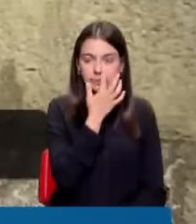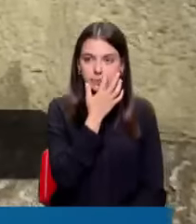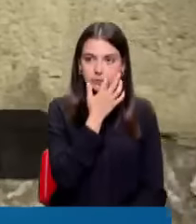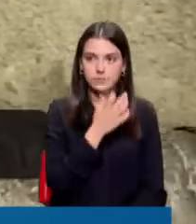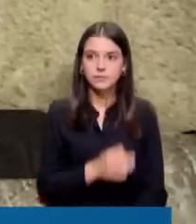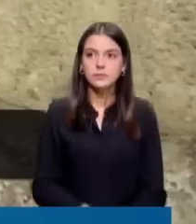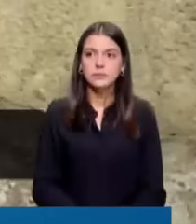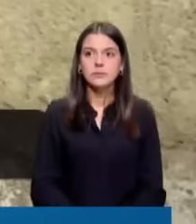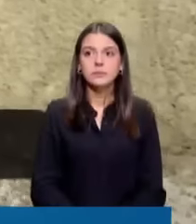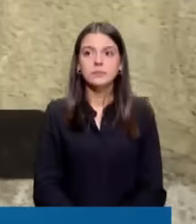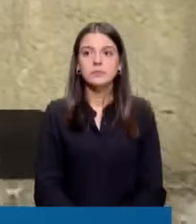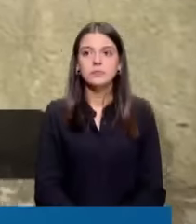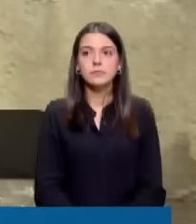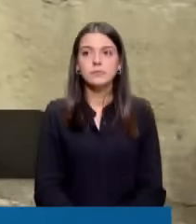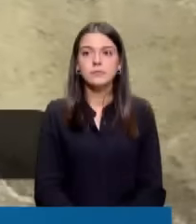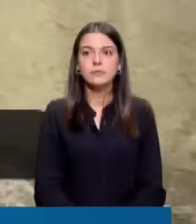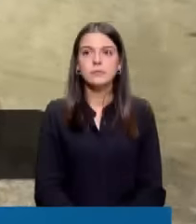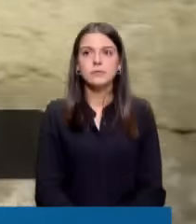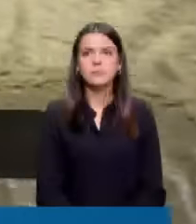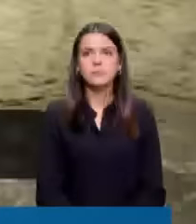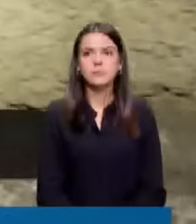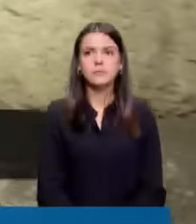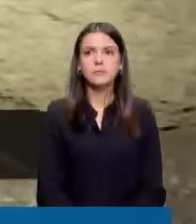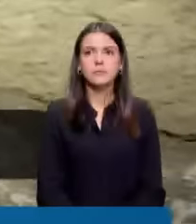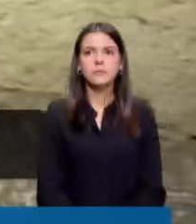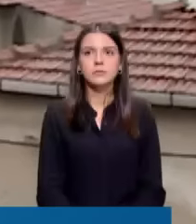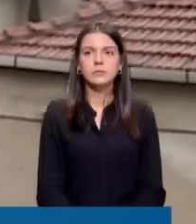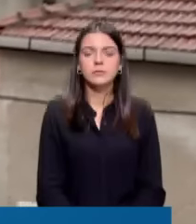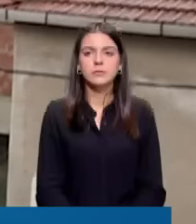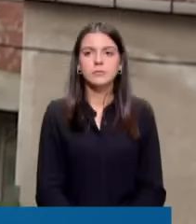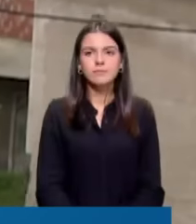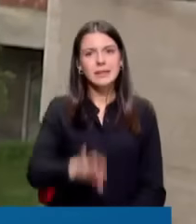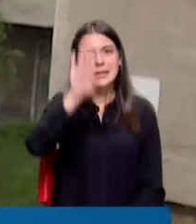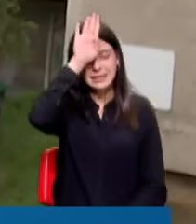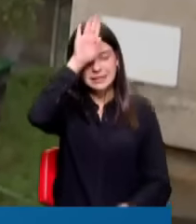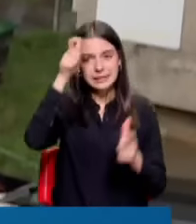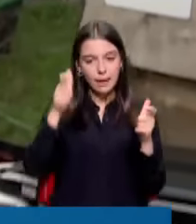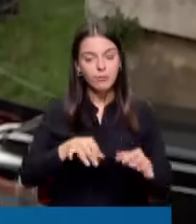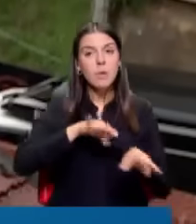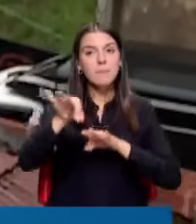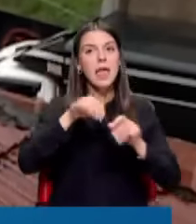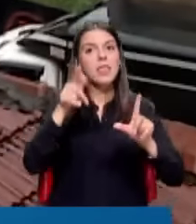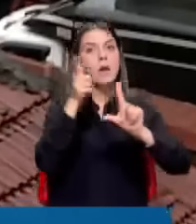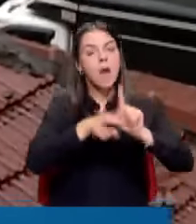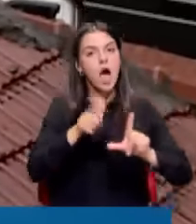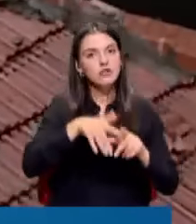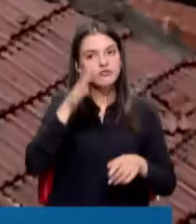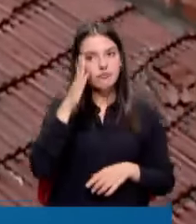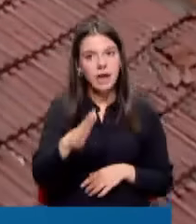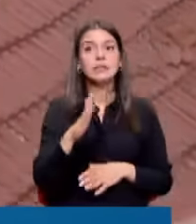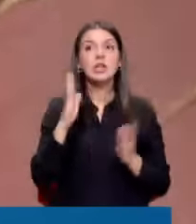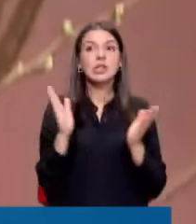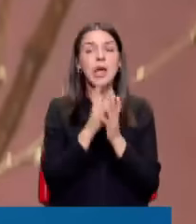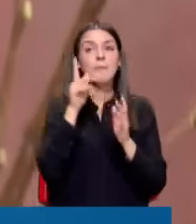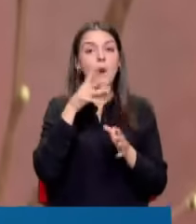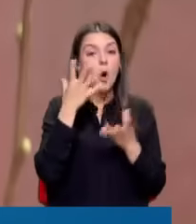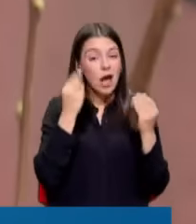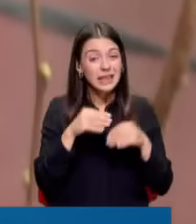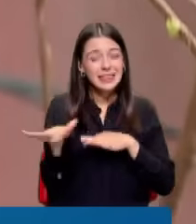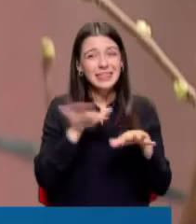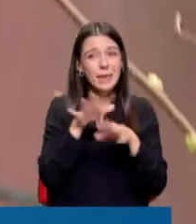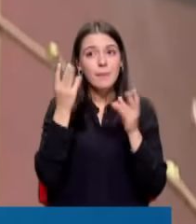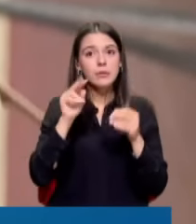Abi görüyorsun demirleri. Orada kurumuş demirleri. Eline geliyor ya. İstanbul Planlama Ajansı çarpıcı verilerle olası İstanbul depremi